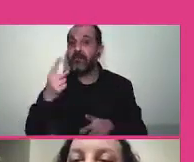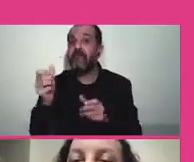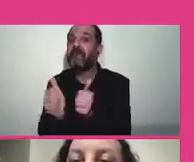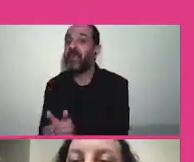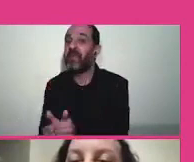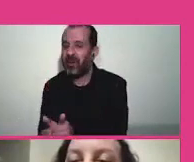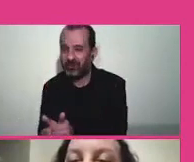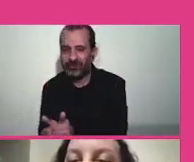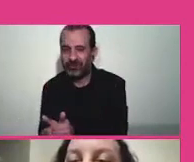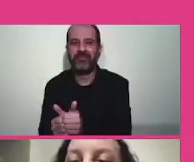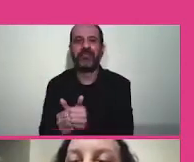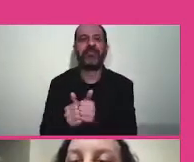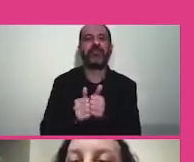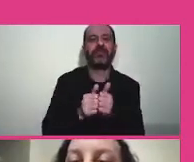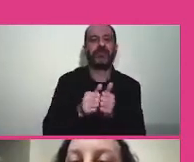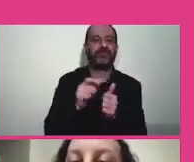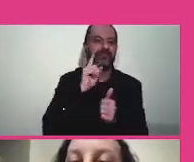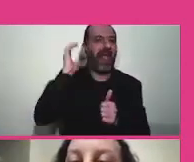Αλεξάνδρα Σταματοπούλου.